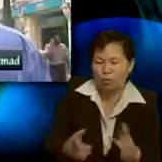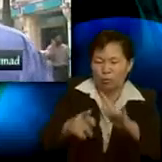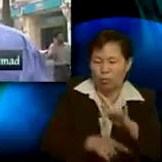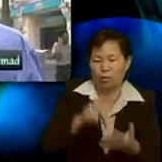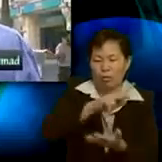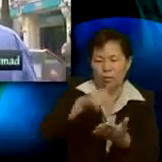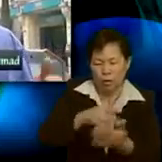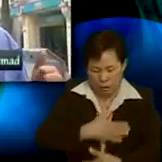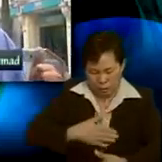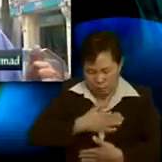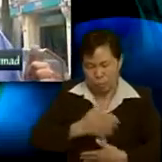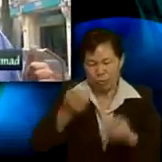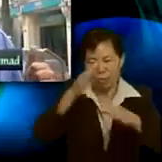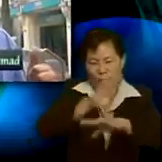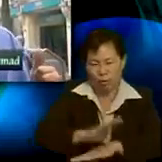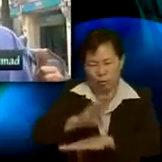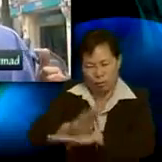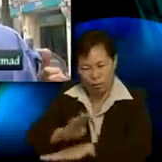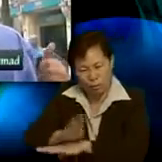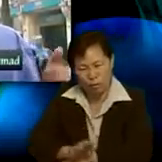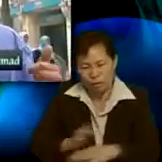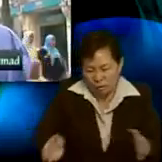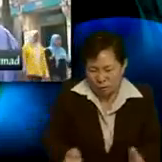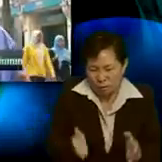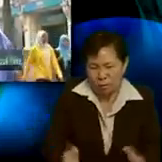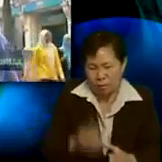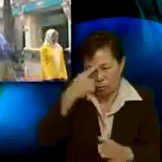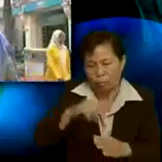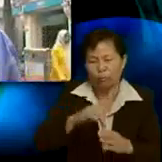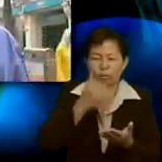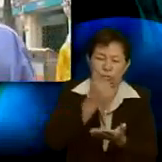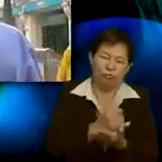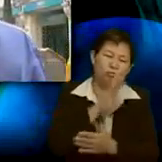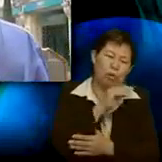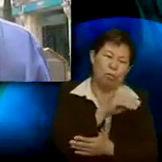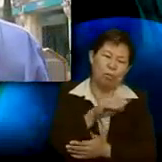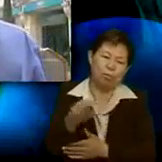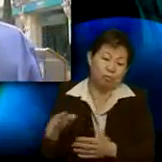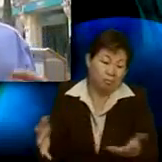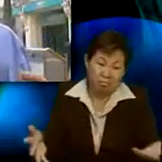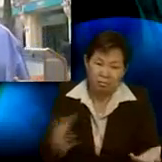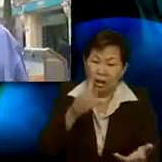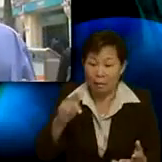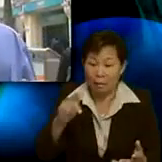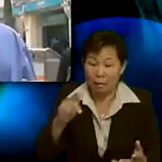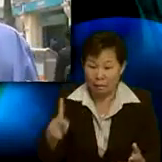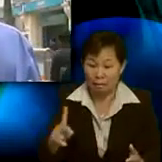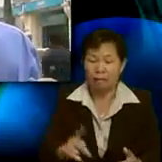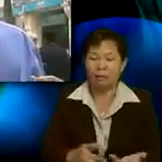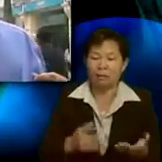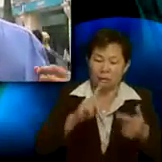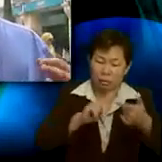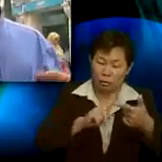hiburan, banyaknya budaya-budaya yang menggalakkan mereka untuk melepak. Okey. Dan yang kedua, mereka ni tak